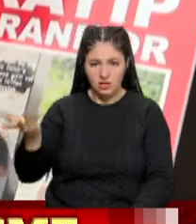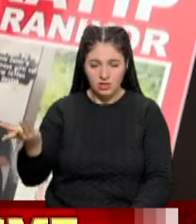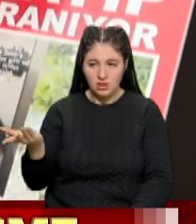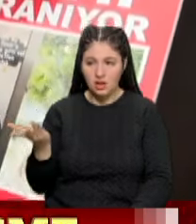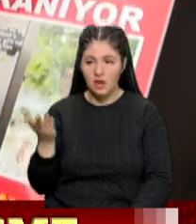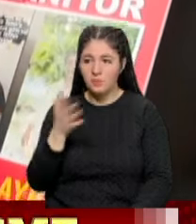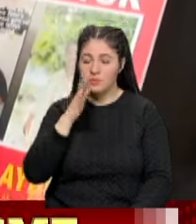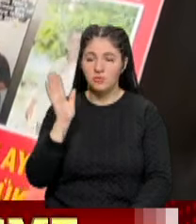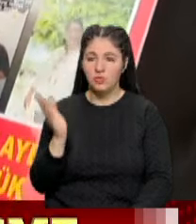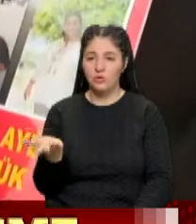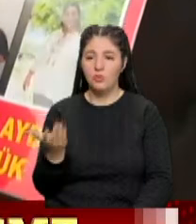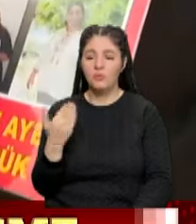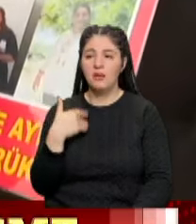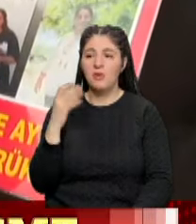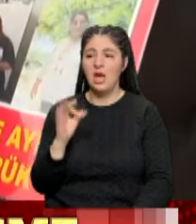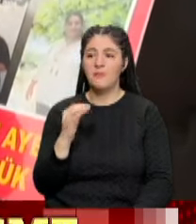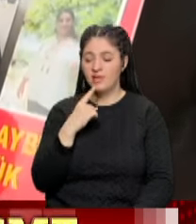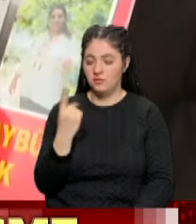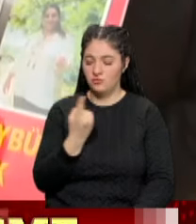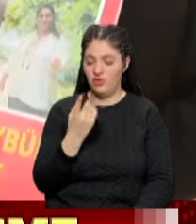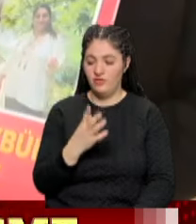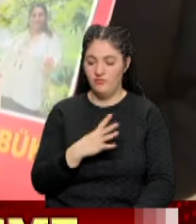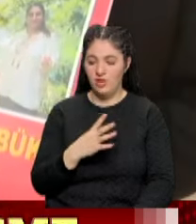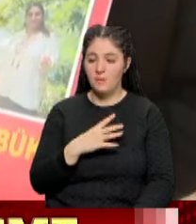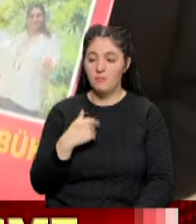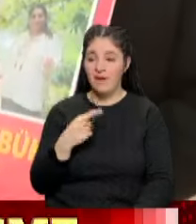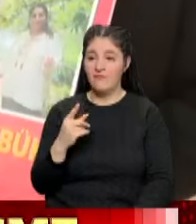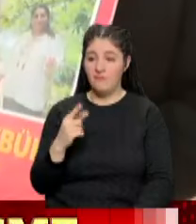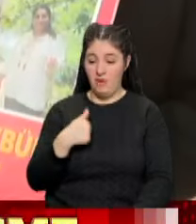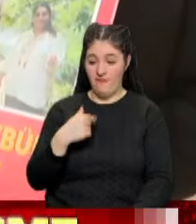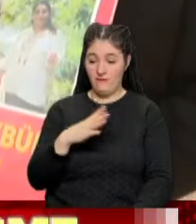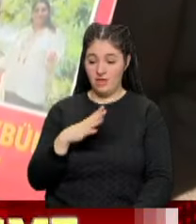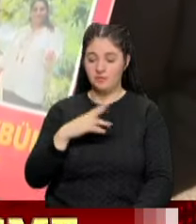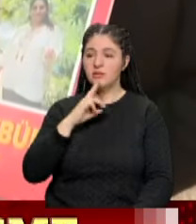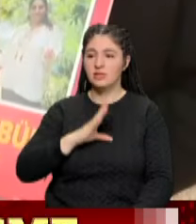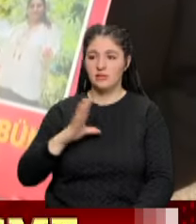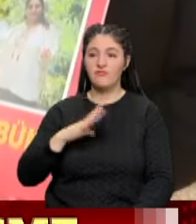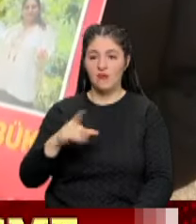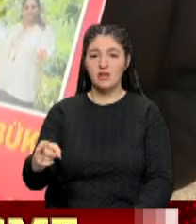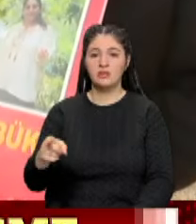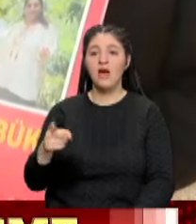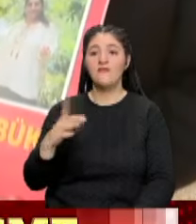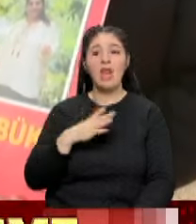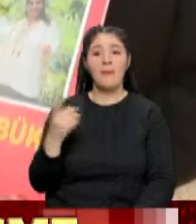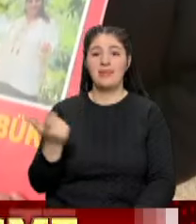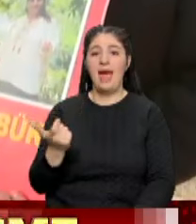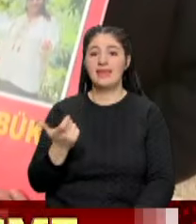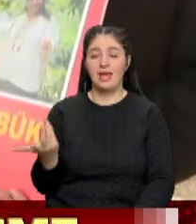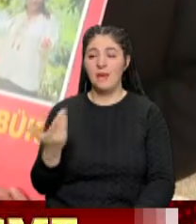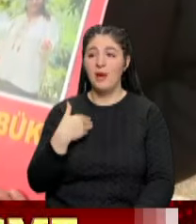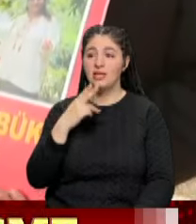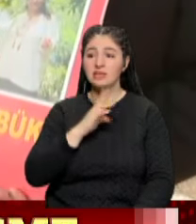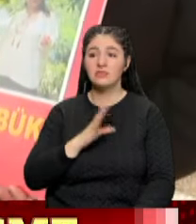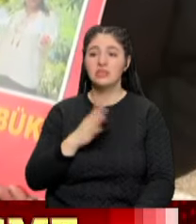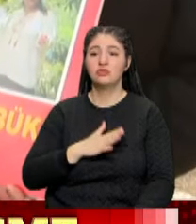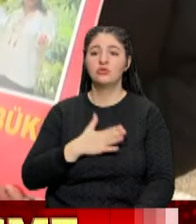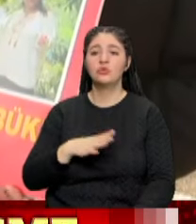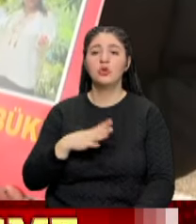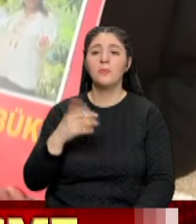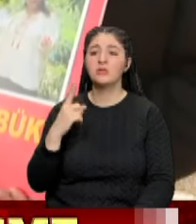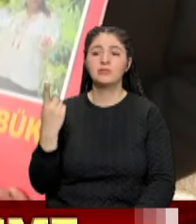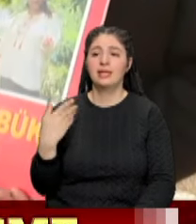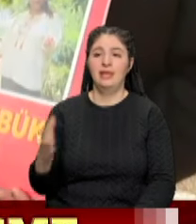Yani bilmiyorum. Benim hep dediğim bir şey var. Ben varım, kızım da var. Var ama nerede? Ben kızımı istiyorum. Başka